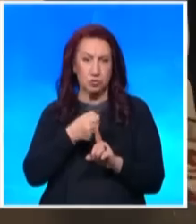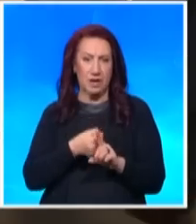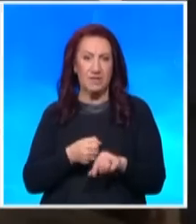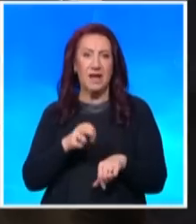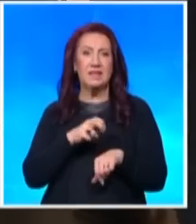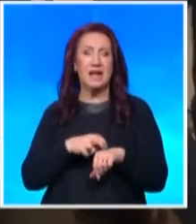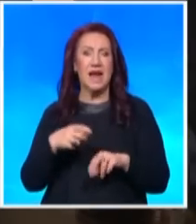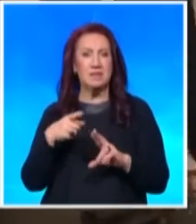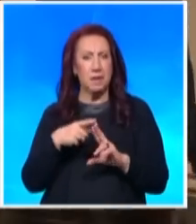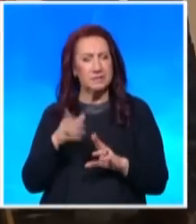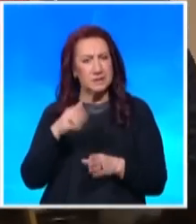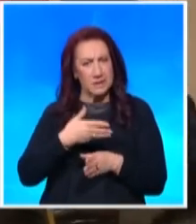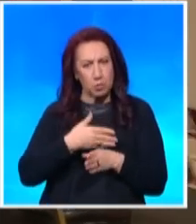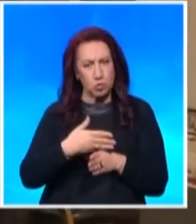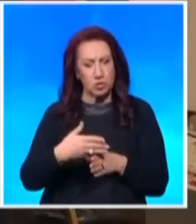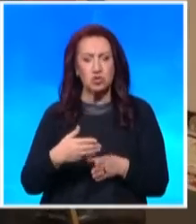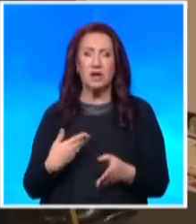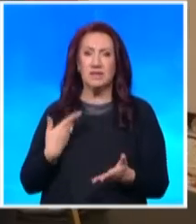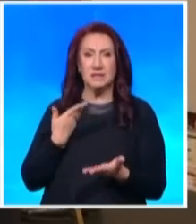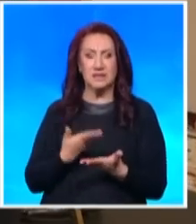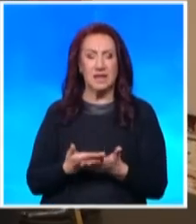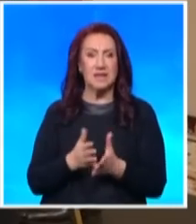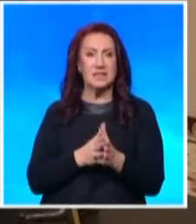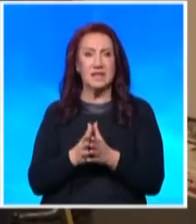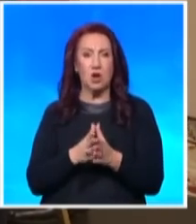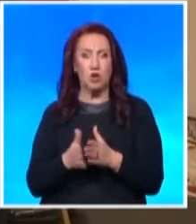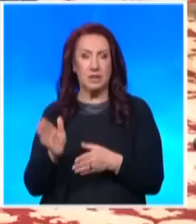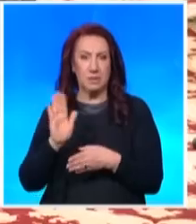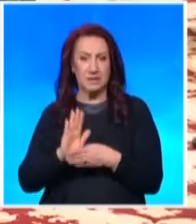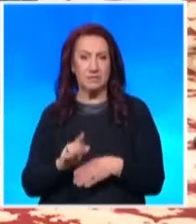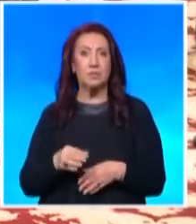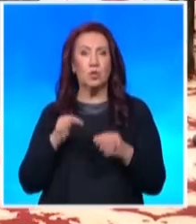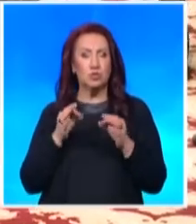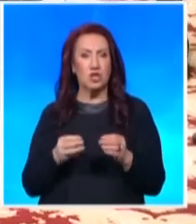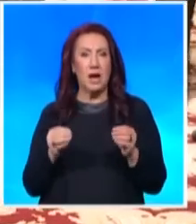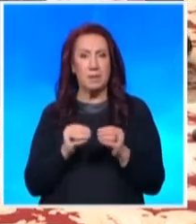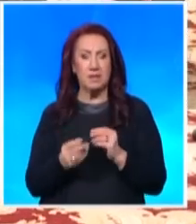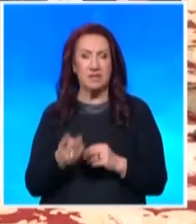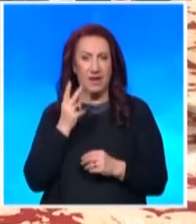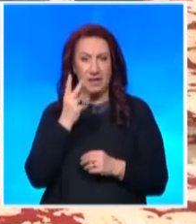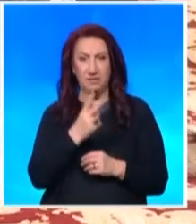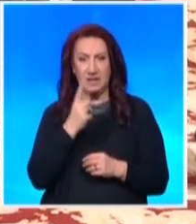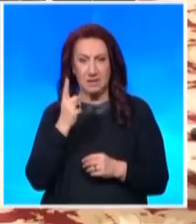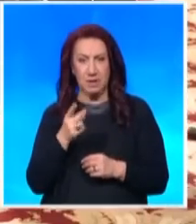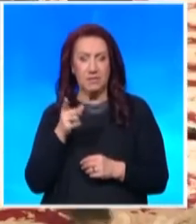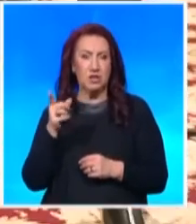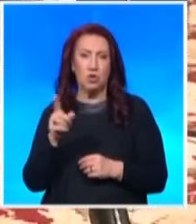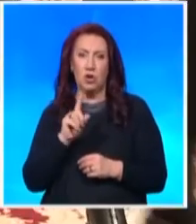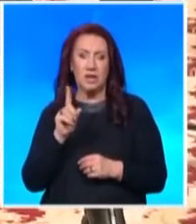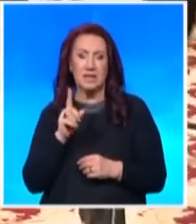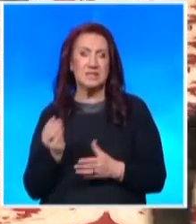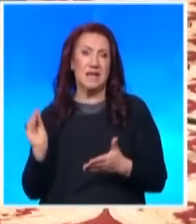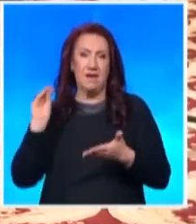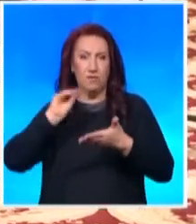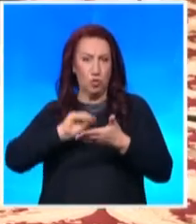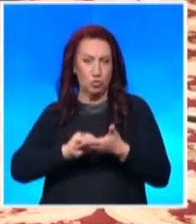да се кандидатира за народен представител и уточни, че през април 2021 година Пеевски не е бил част от листите, защото се